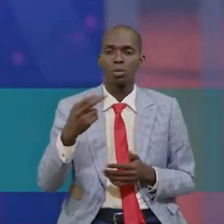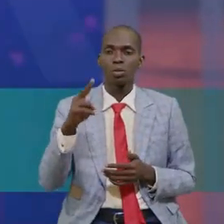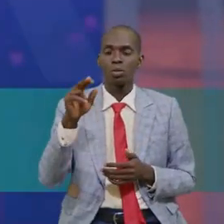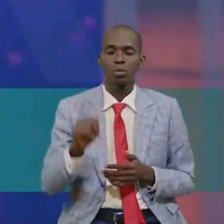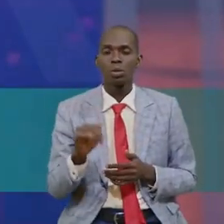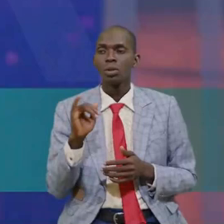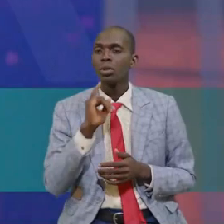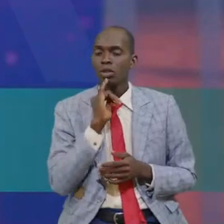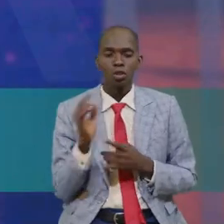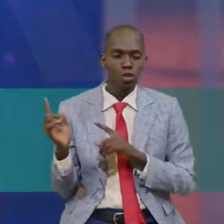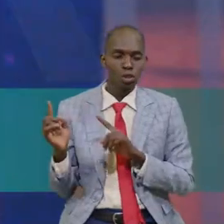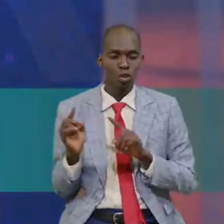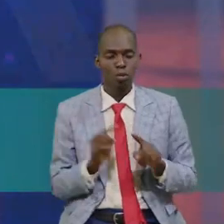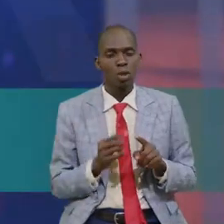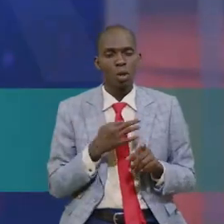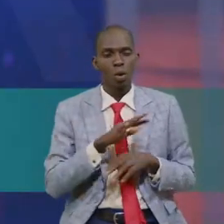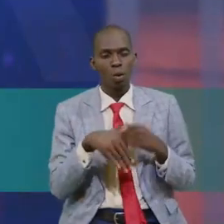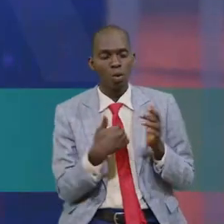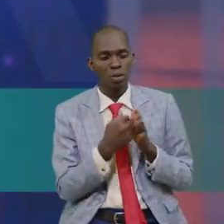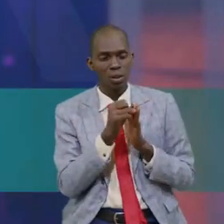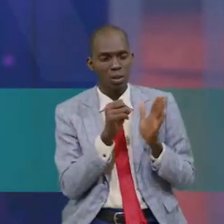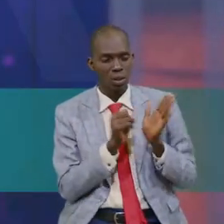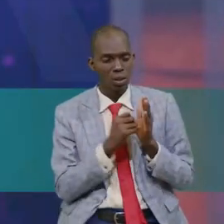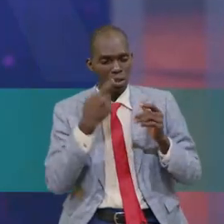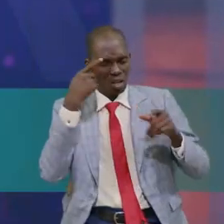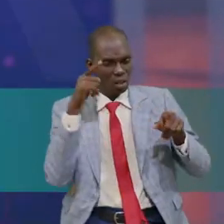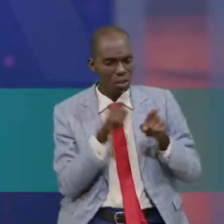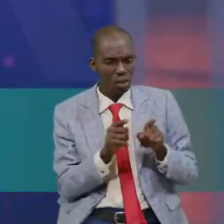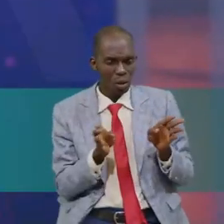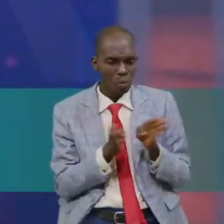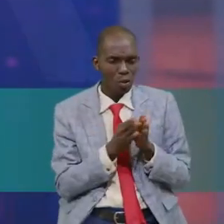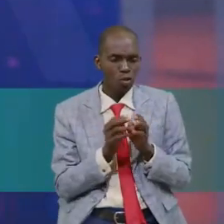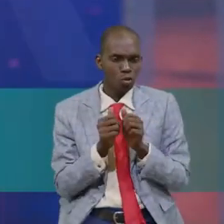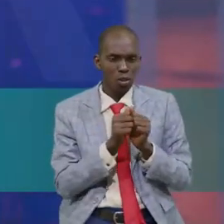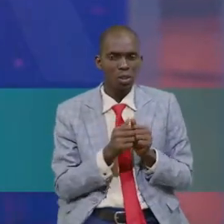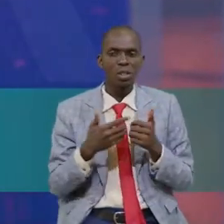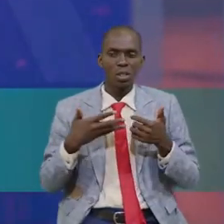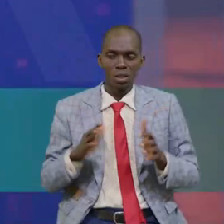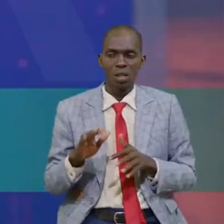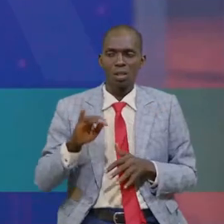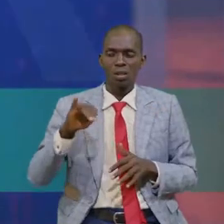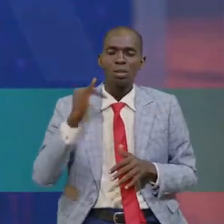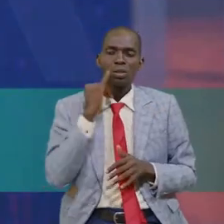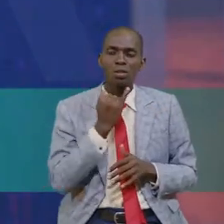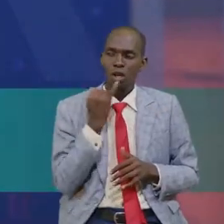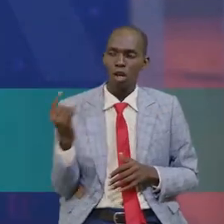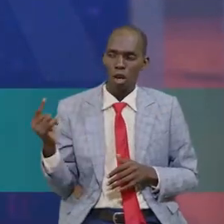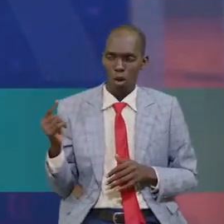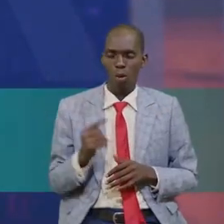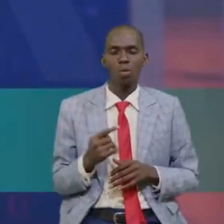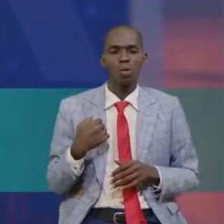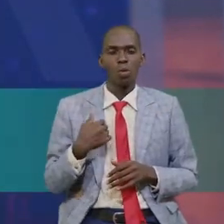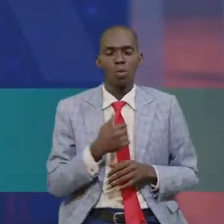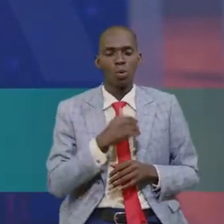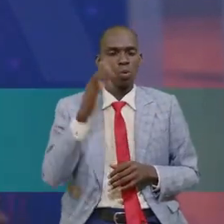Et tous ces rois se sont mis en confédération qu'ils viennent. Nous allons lui montrer que